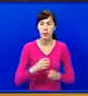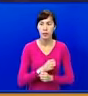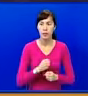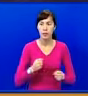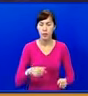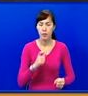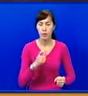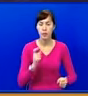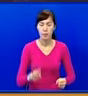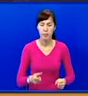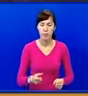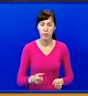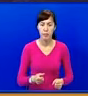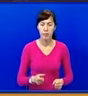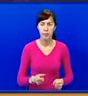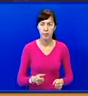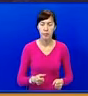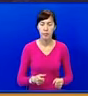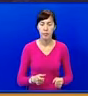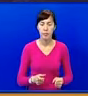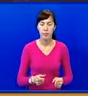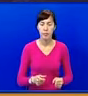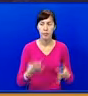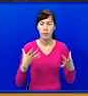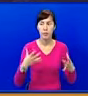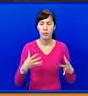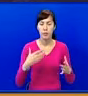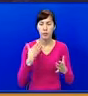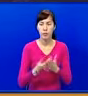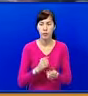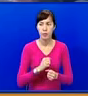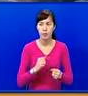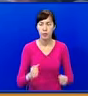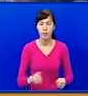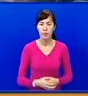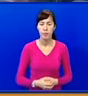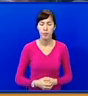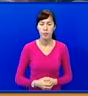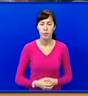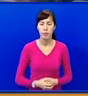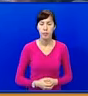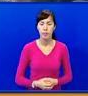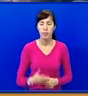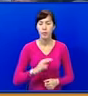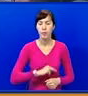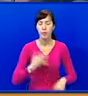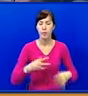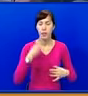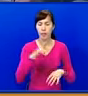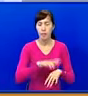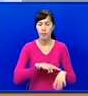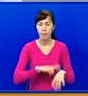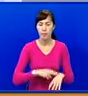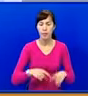халықты жағы шаразы тоқтатып зорламайды ештеме, ешқандай ондай. Бейәдеп және өз ісіне салғырт қарайтын полицейлердің